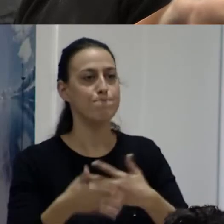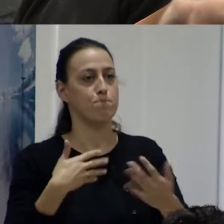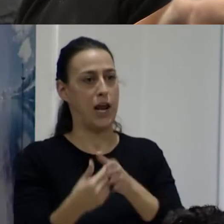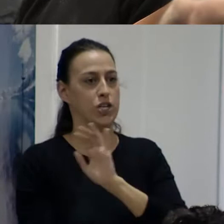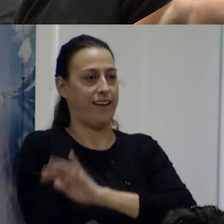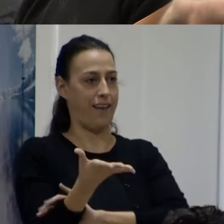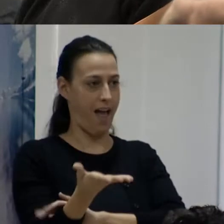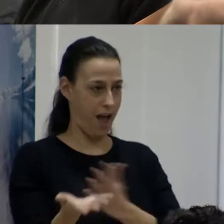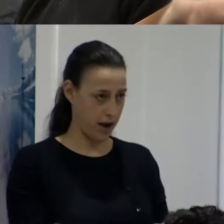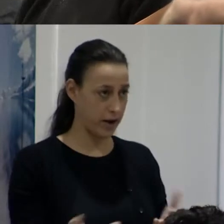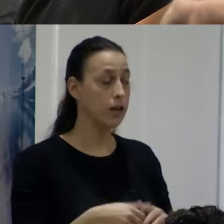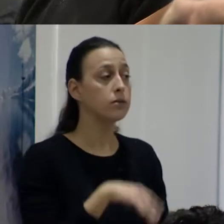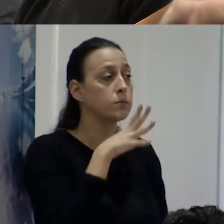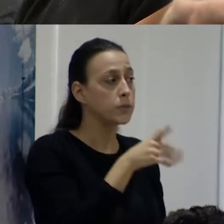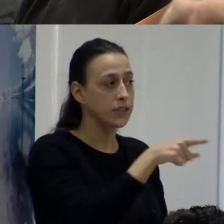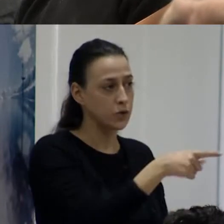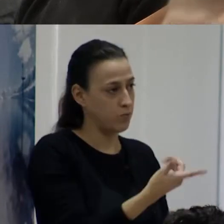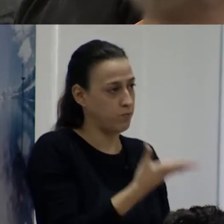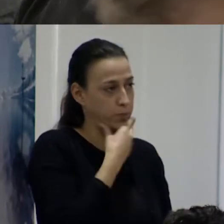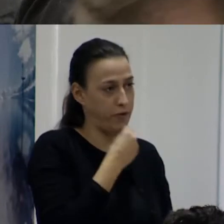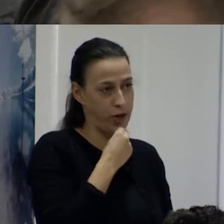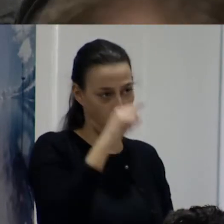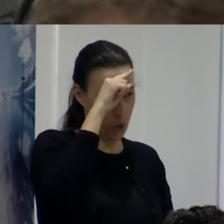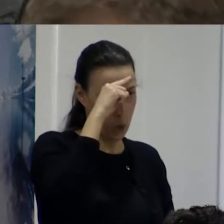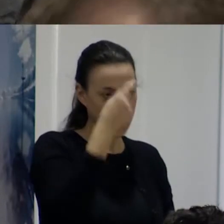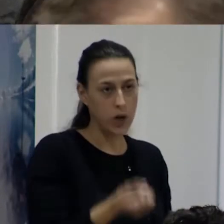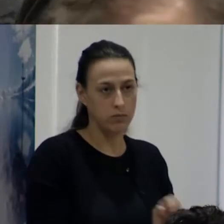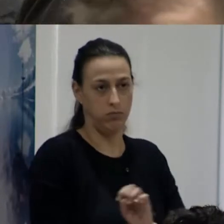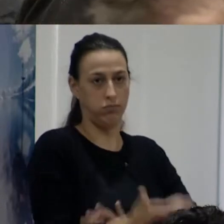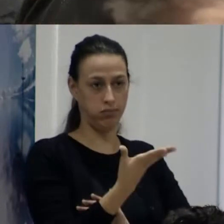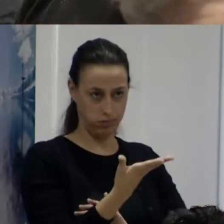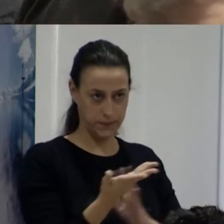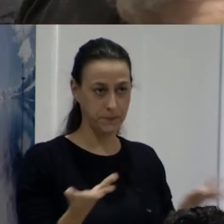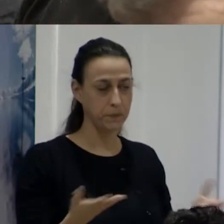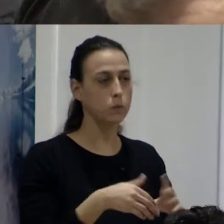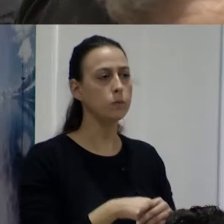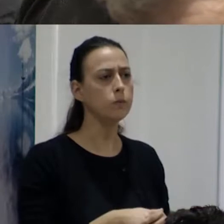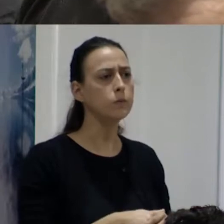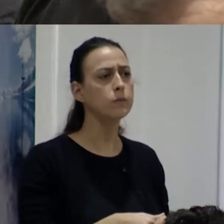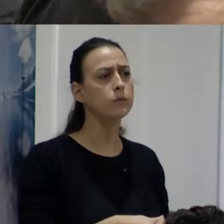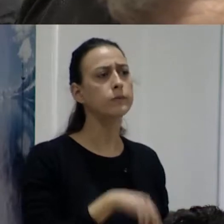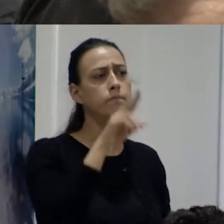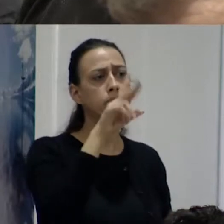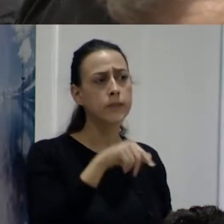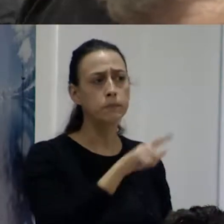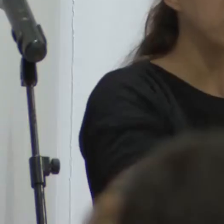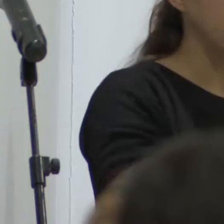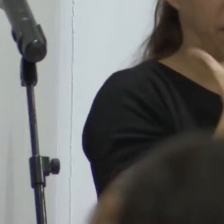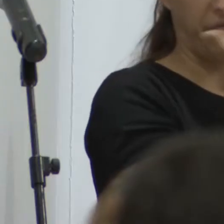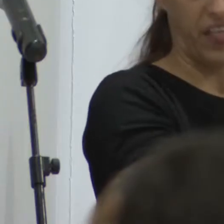vella cultura el que està començant a ocórrer, a fer visibles les preguntes que formulaven els científics.